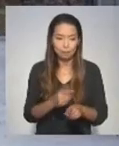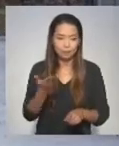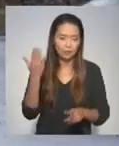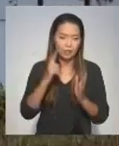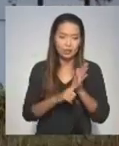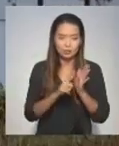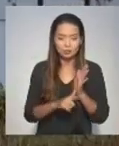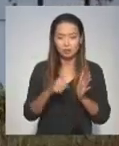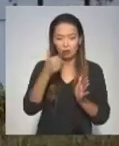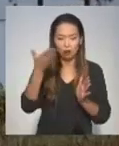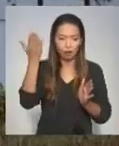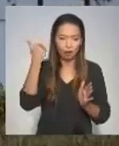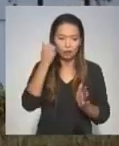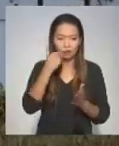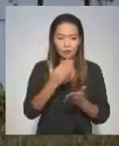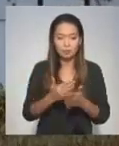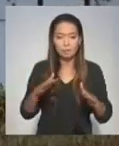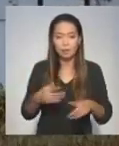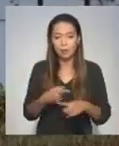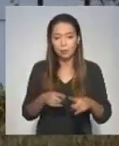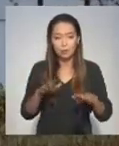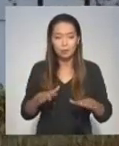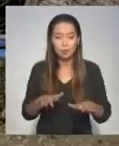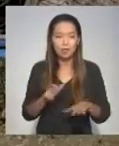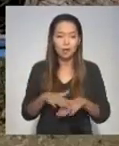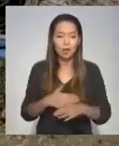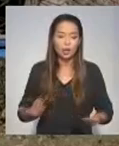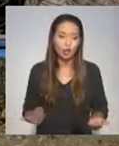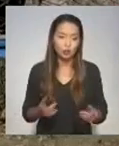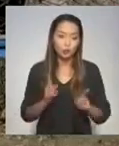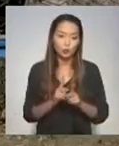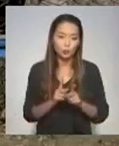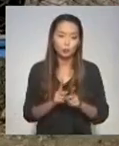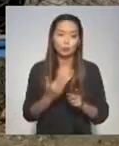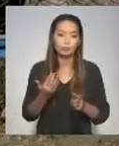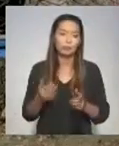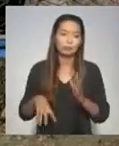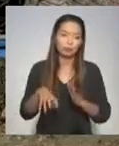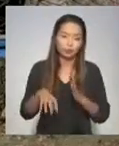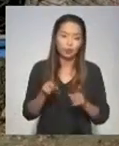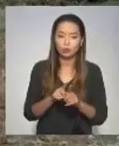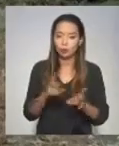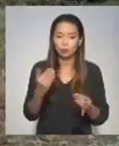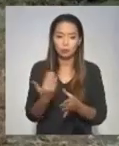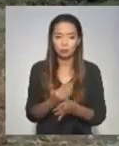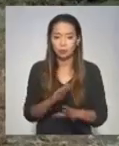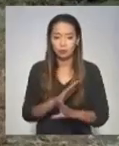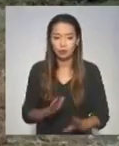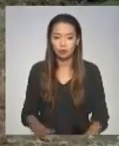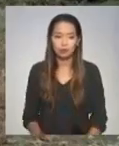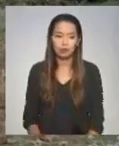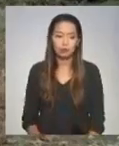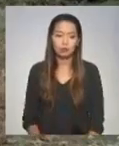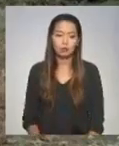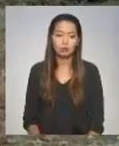годах. При этом трубы проходят лишь по половине населенного пункта. Жители Соколовки стали бурить скважины, но не помогло. В колодцах и в